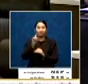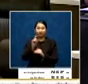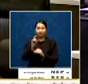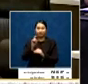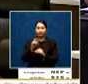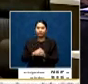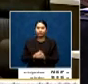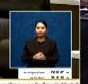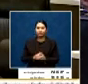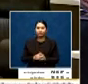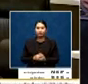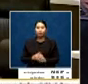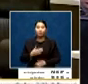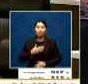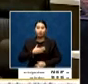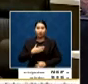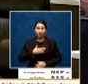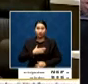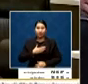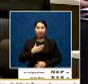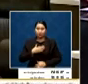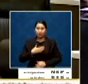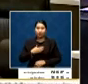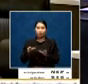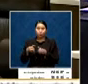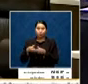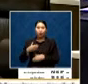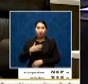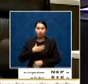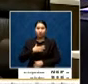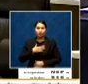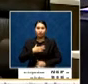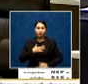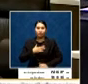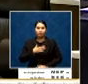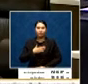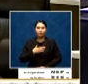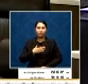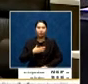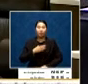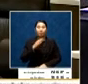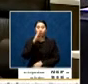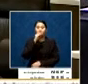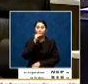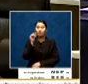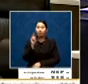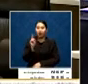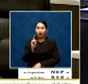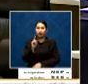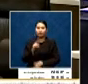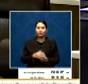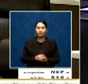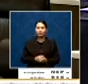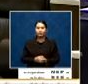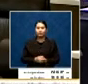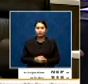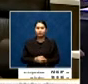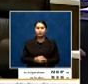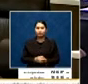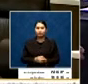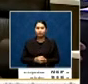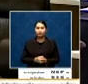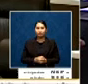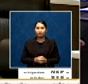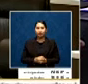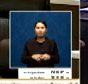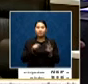า แต่ว่า เพราะฉะนั้นเนี่ยในเรื่องของการพูดเหตุผลแล้วล่อให้สว.ทั้งหลายเนี่ยสำแดงอะไรของตัวเองสำแด